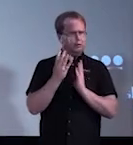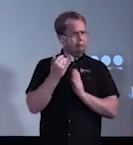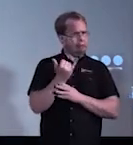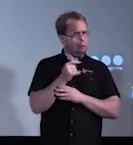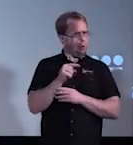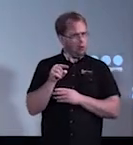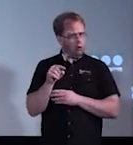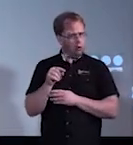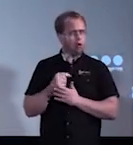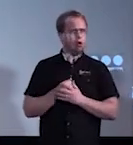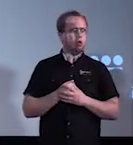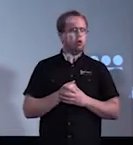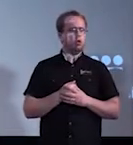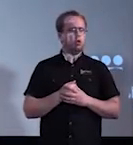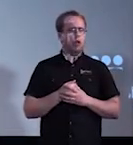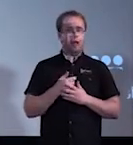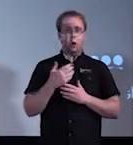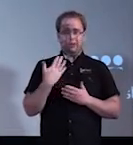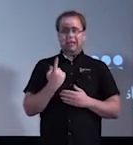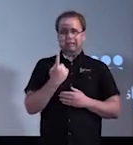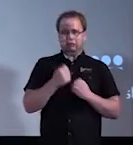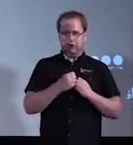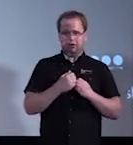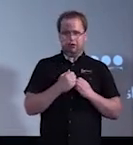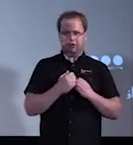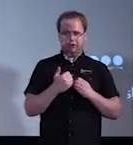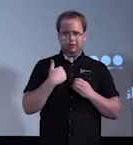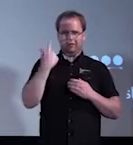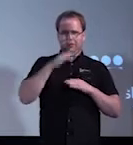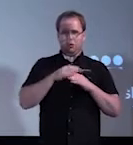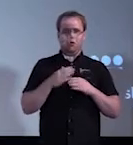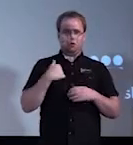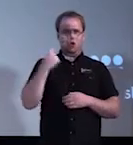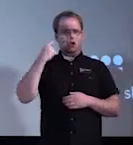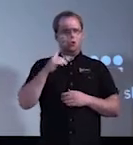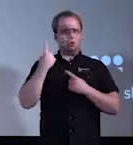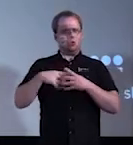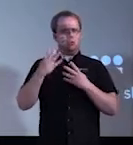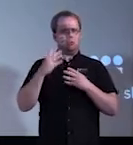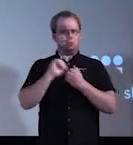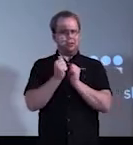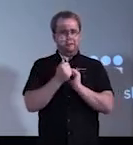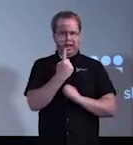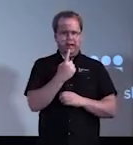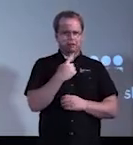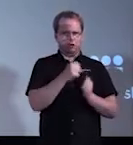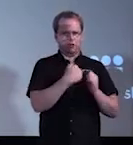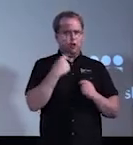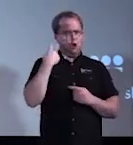månader. Och var det någonting som jag, när det gäller kulturpolitiken, och var det en fråga som jag hade talats mycket